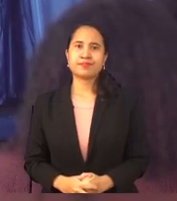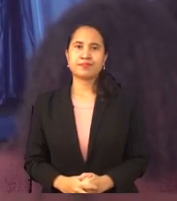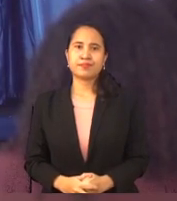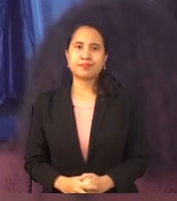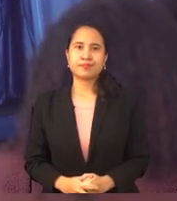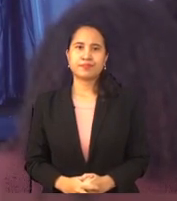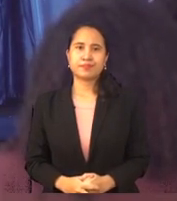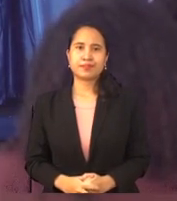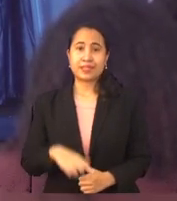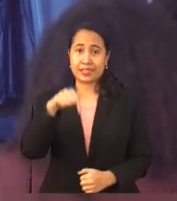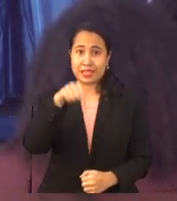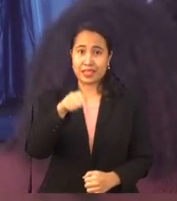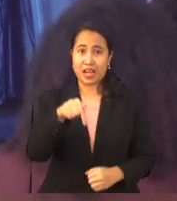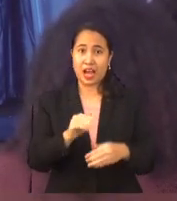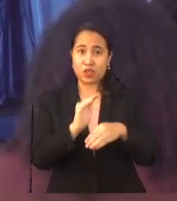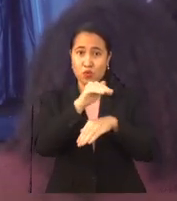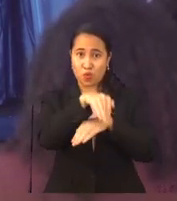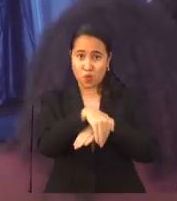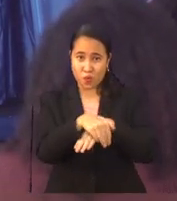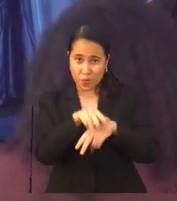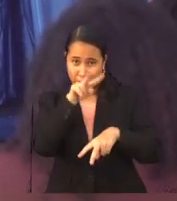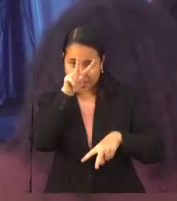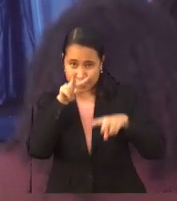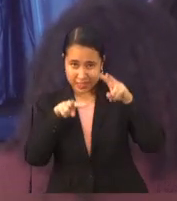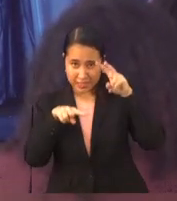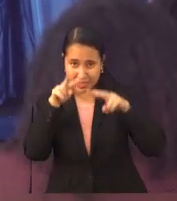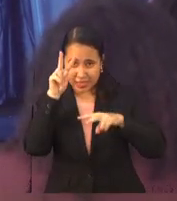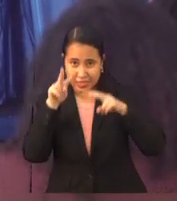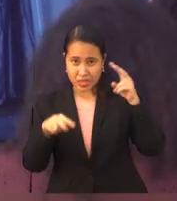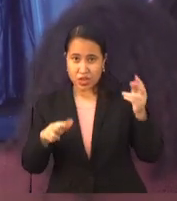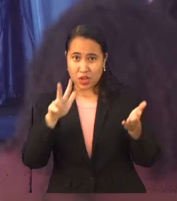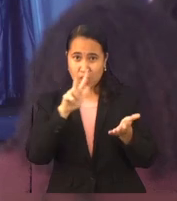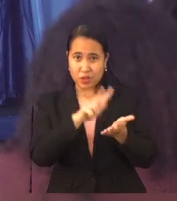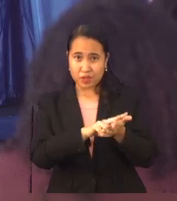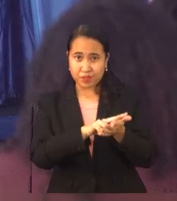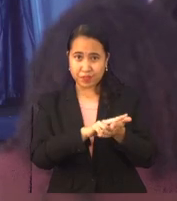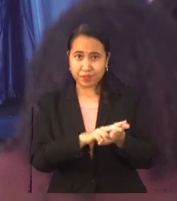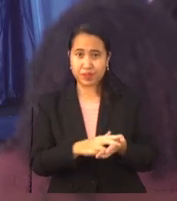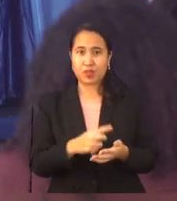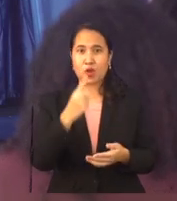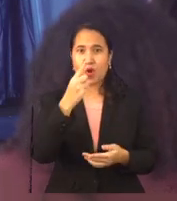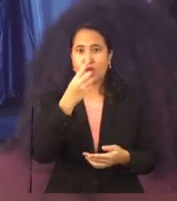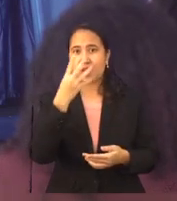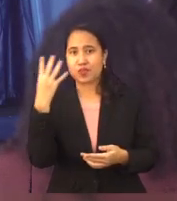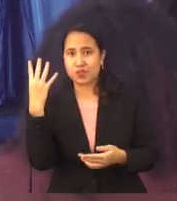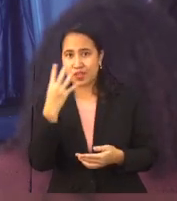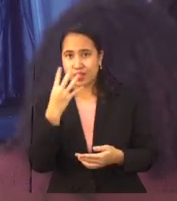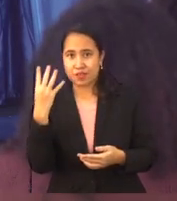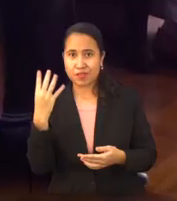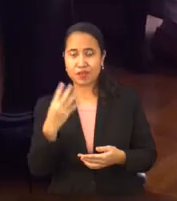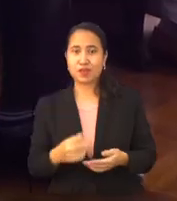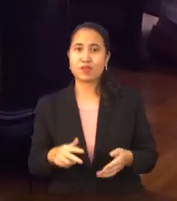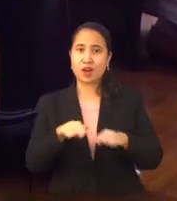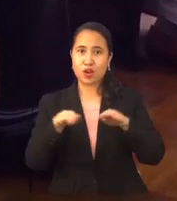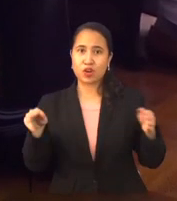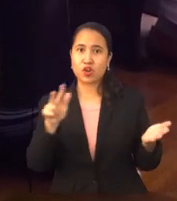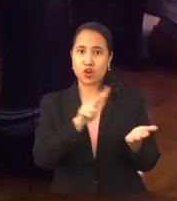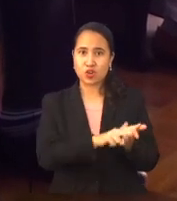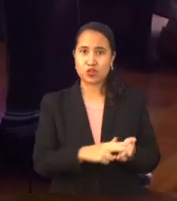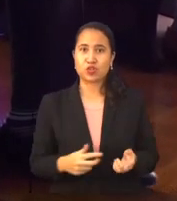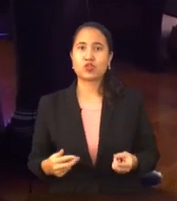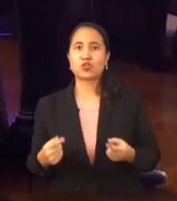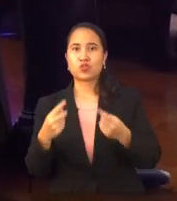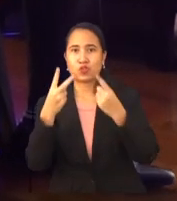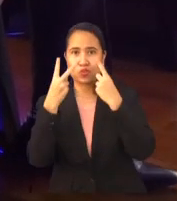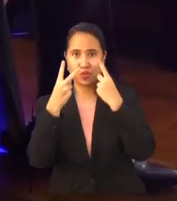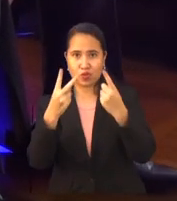In deze gaat het om toetsing ex-artikel 144 van de grondwet, junto artikel 12 lid 1 van de